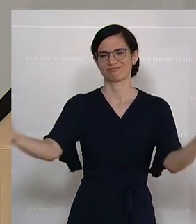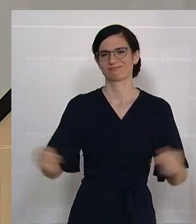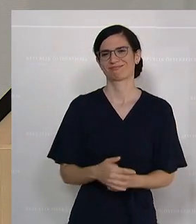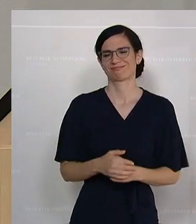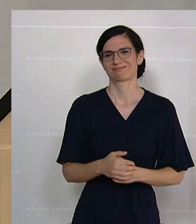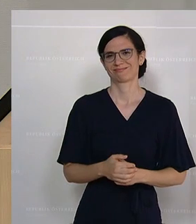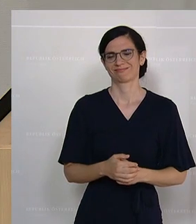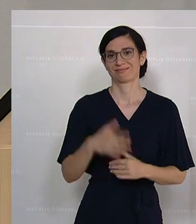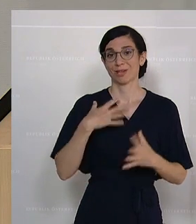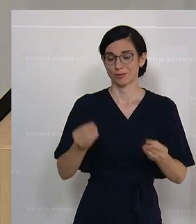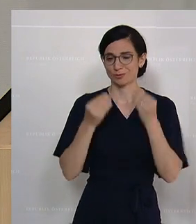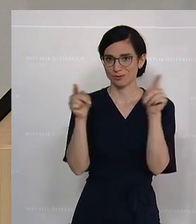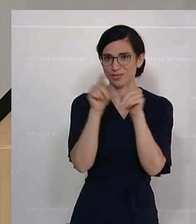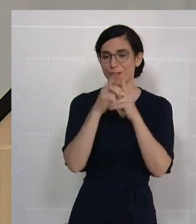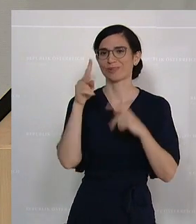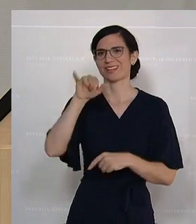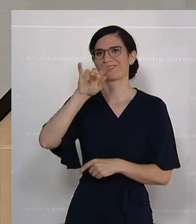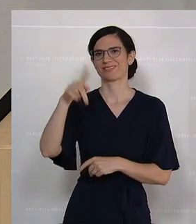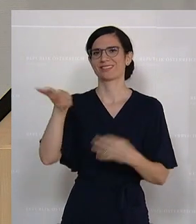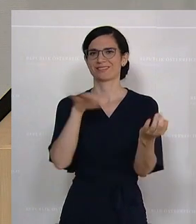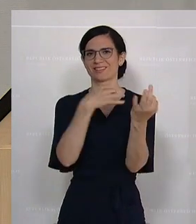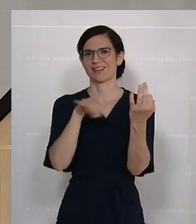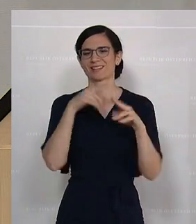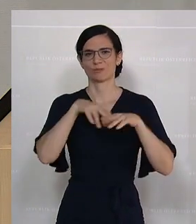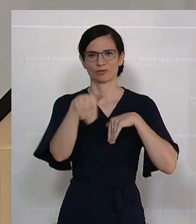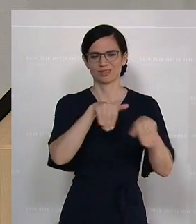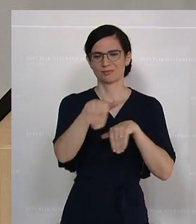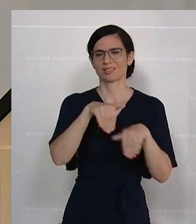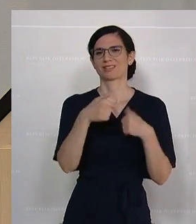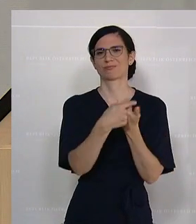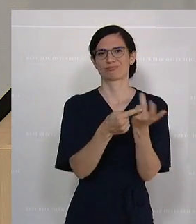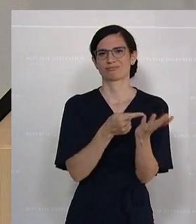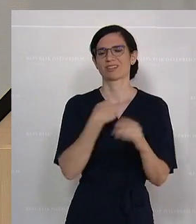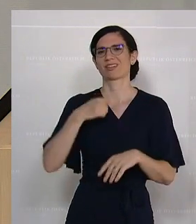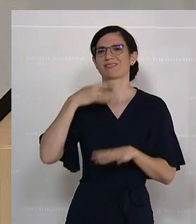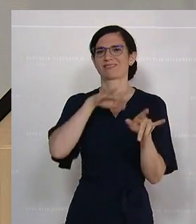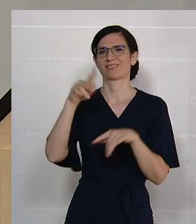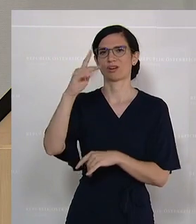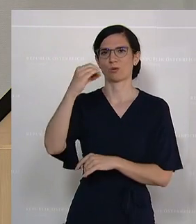groß gilt auch den herrn vizekanzler und bundesminister kocher